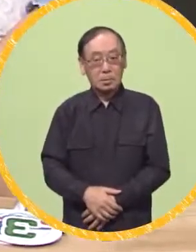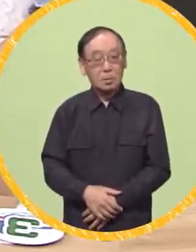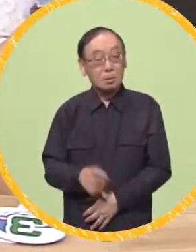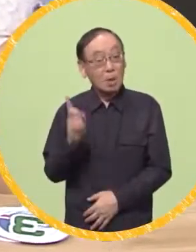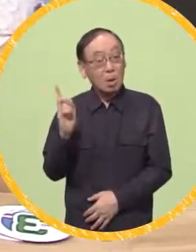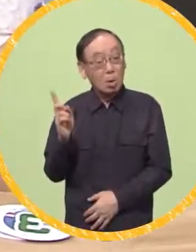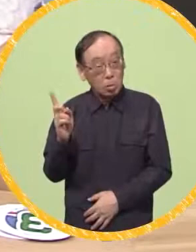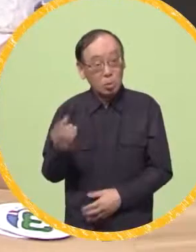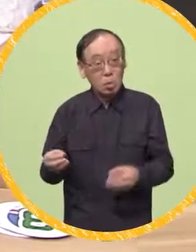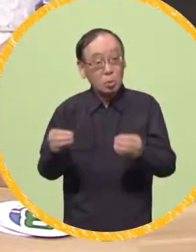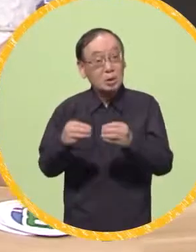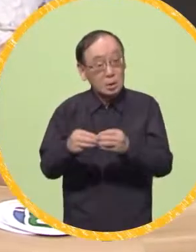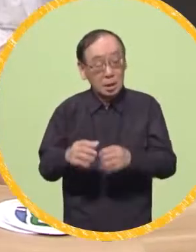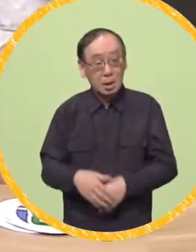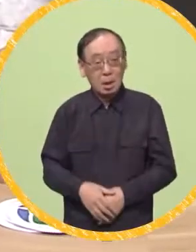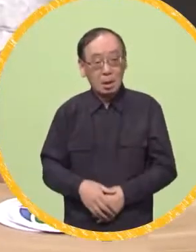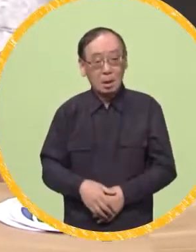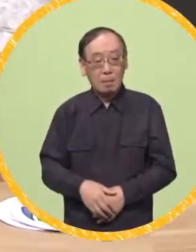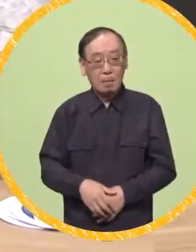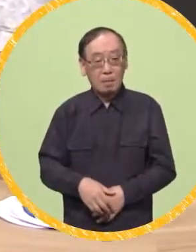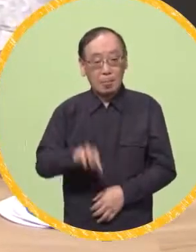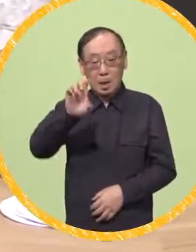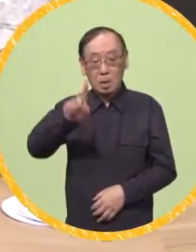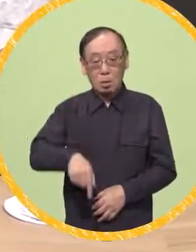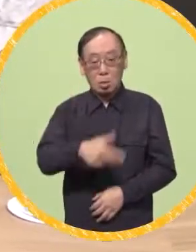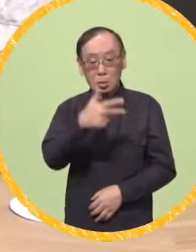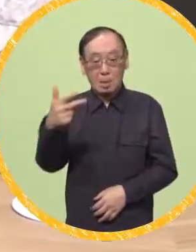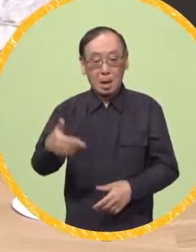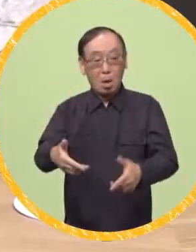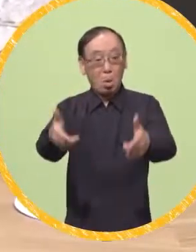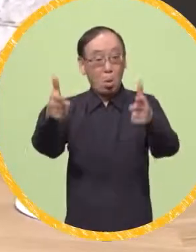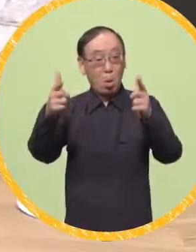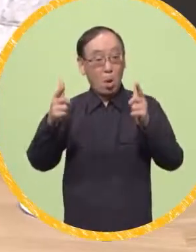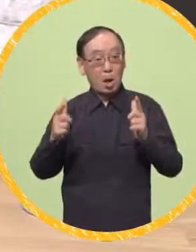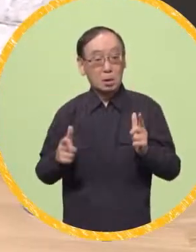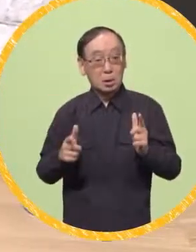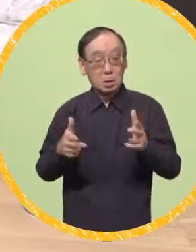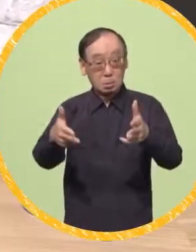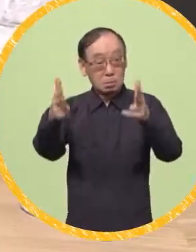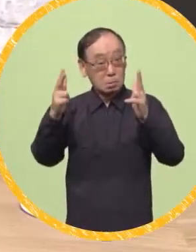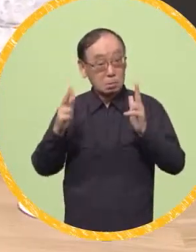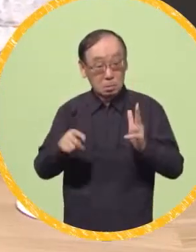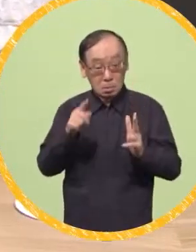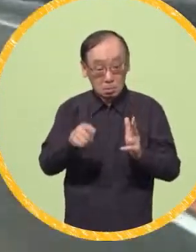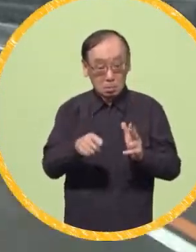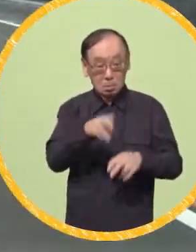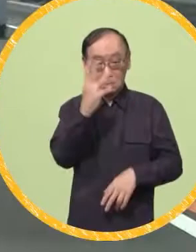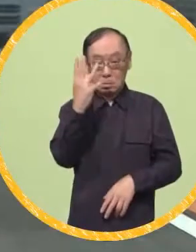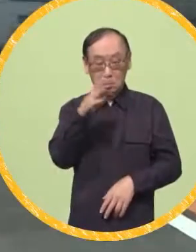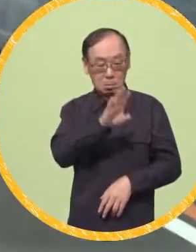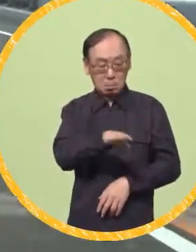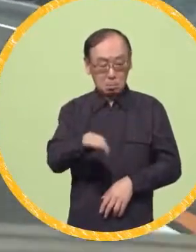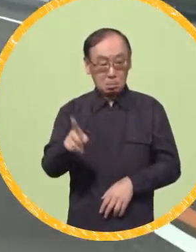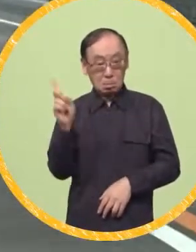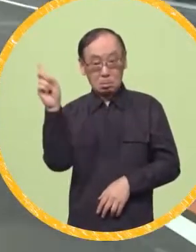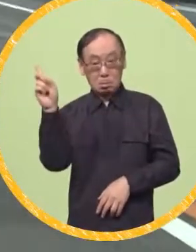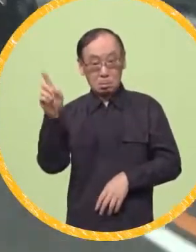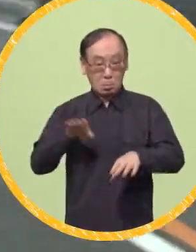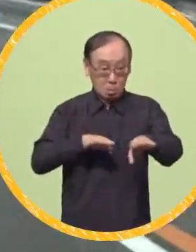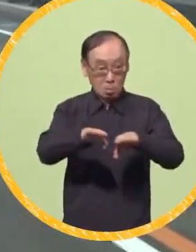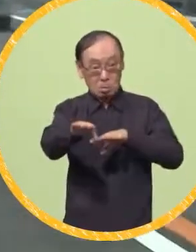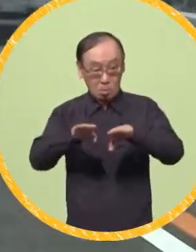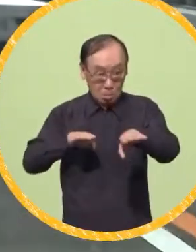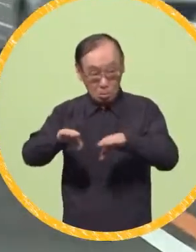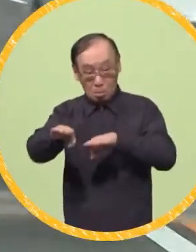ねぇまぁと同時にあの江ノ島お箸も3車線になったそこ4は混雑緩和にねそうですね材部違いますよね一話で